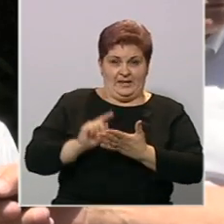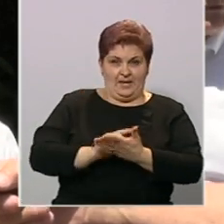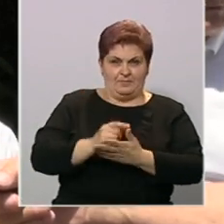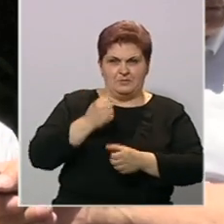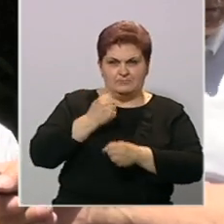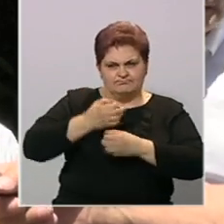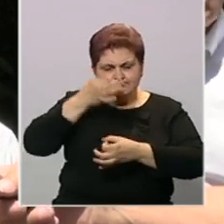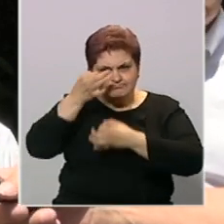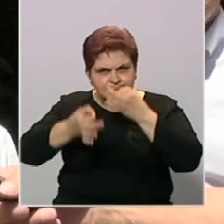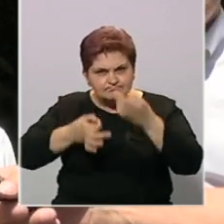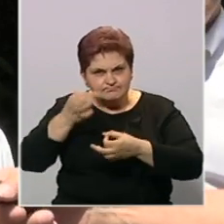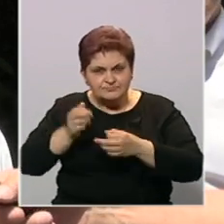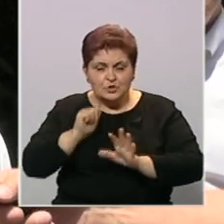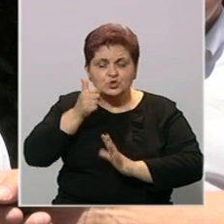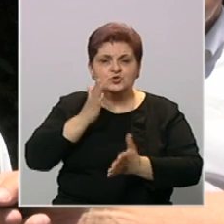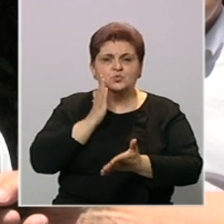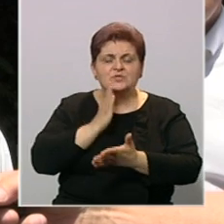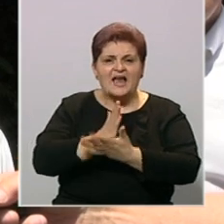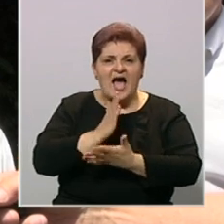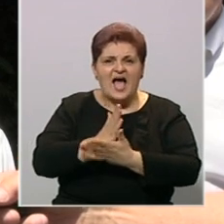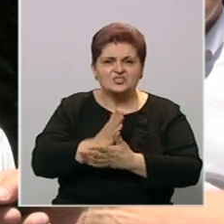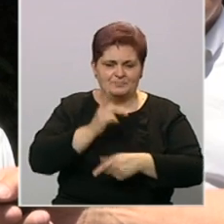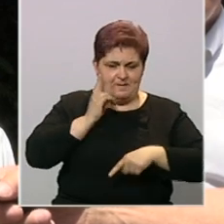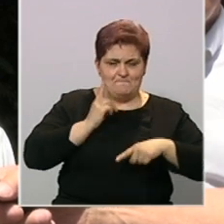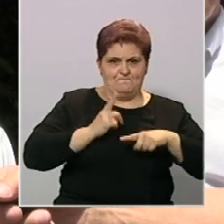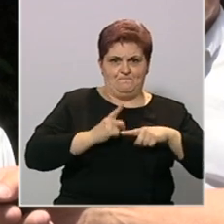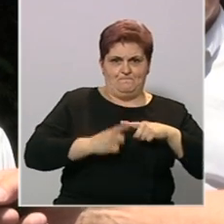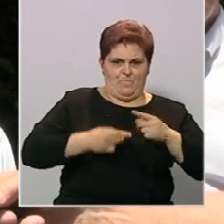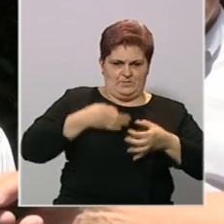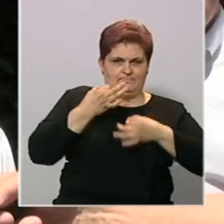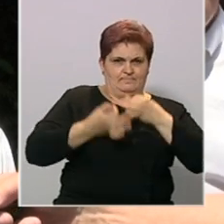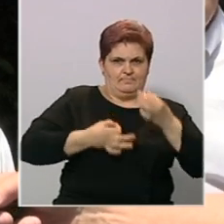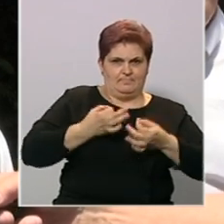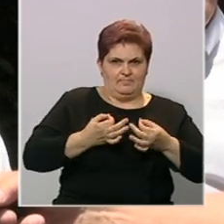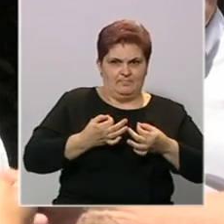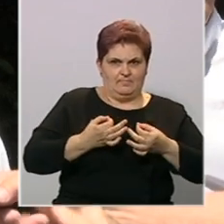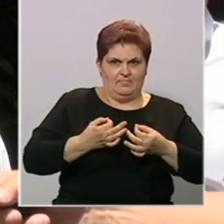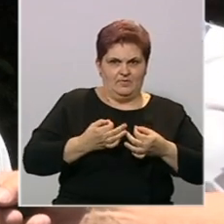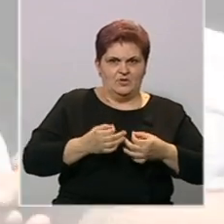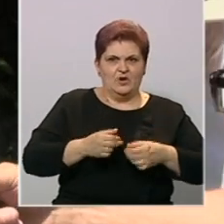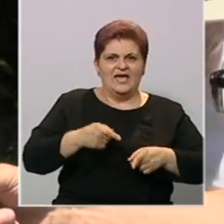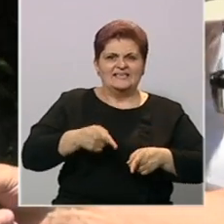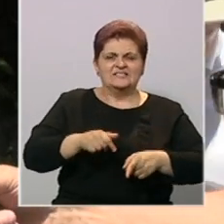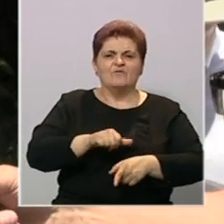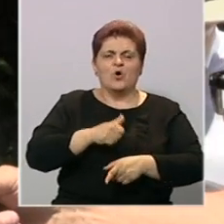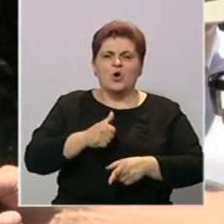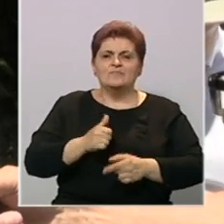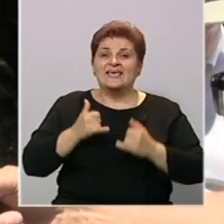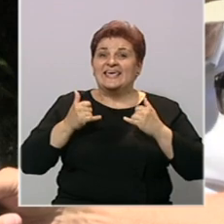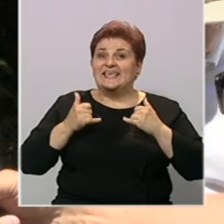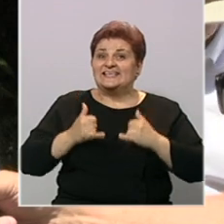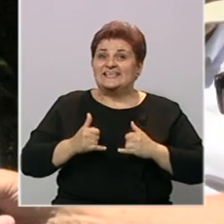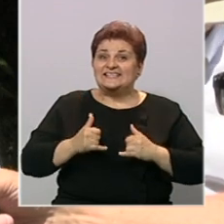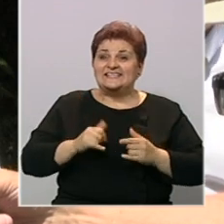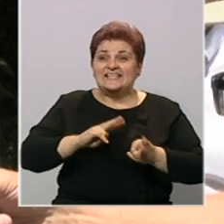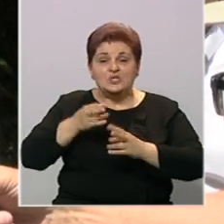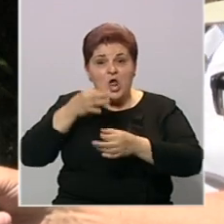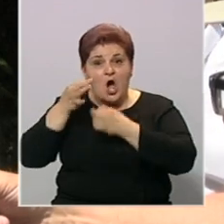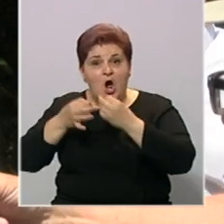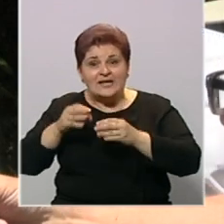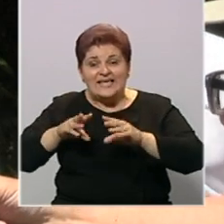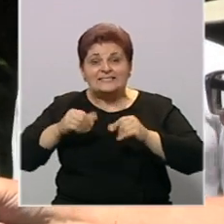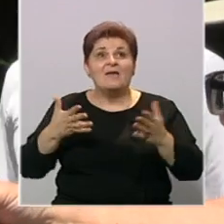vršio analize. Sutra će biti izvršena zadnja analiza za hidrološku godinu. Radili smo analize i ostale analize i